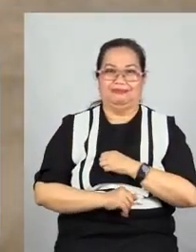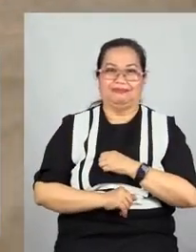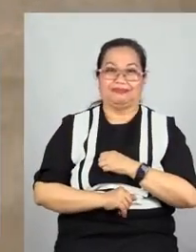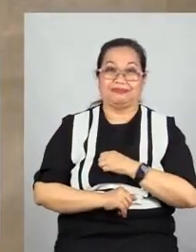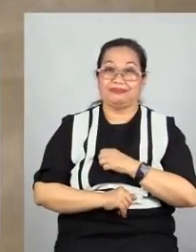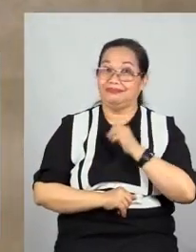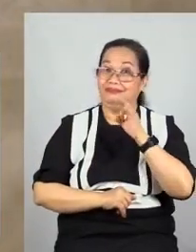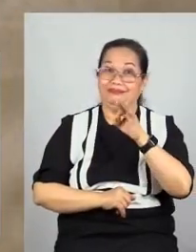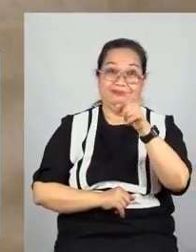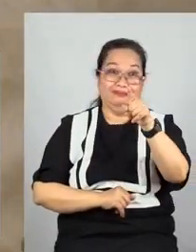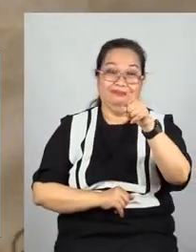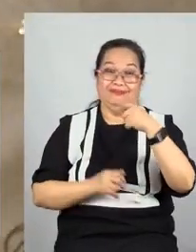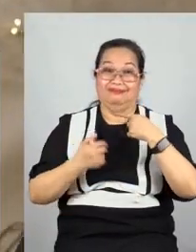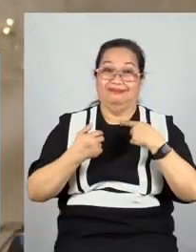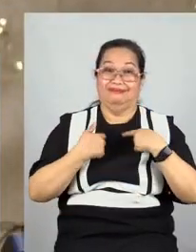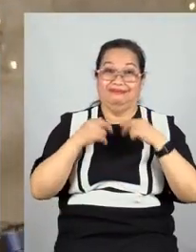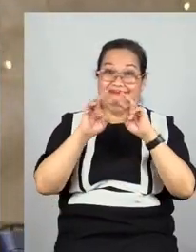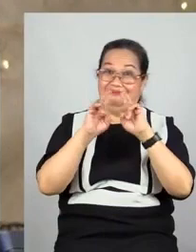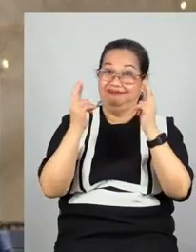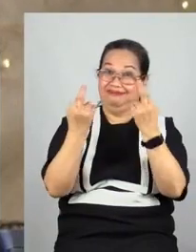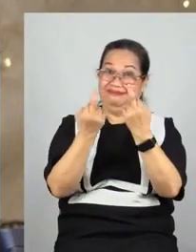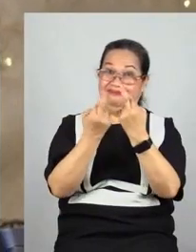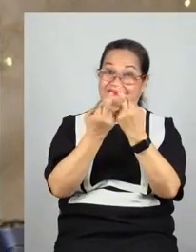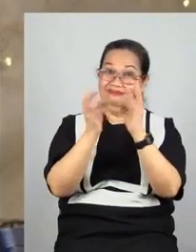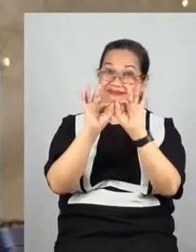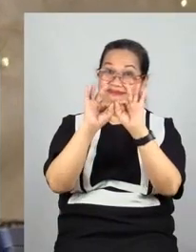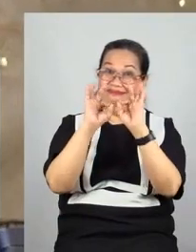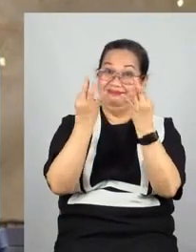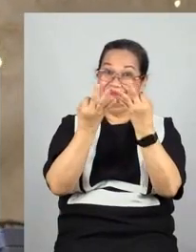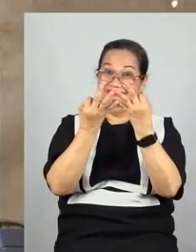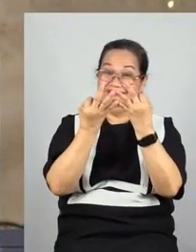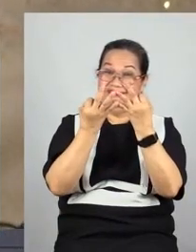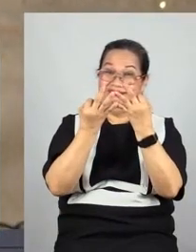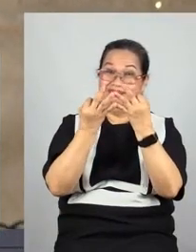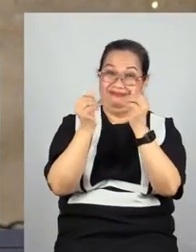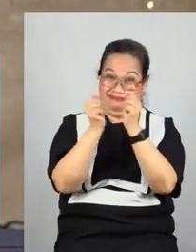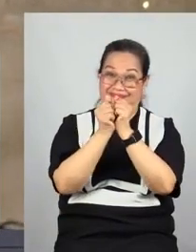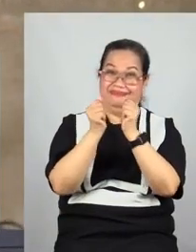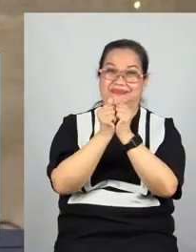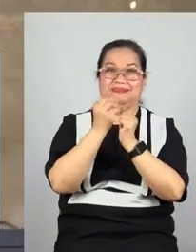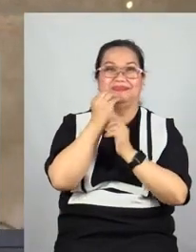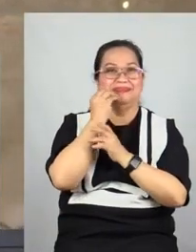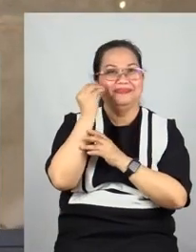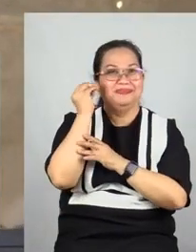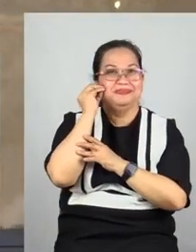Kung kayo po ay may mga kamag-anak, kasama sa bahay,